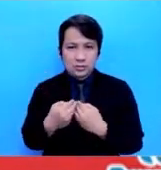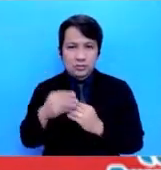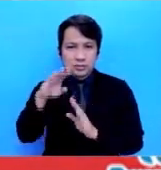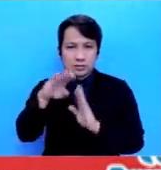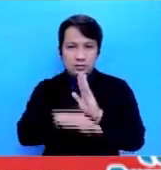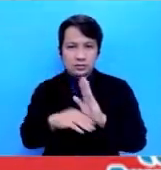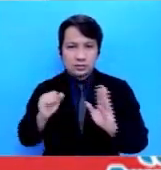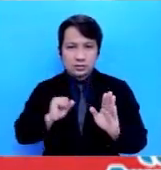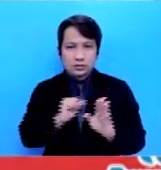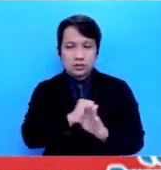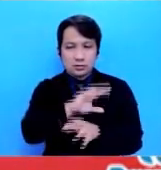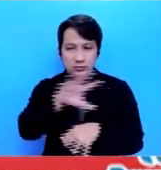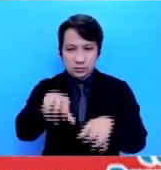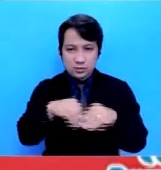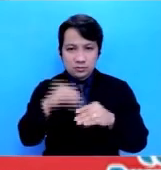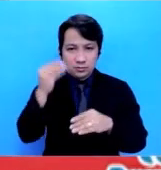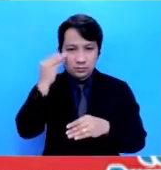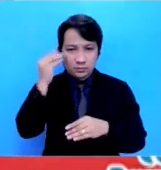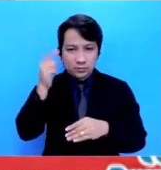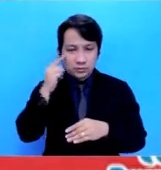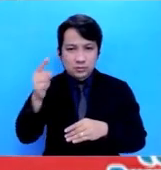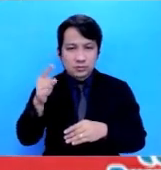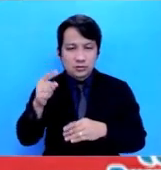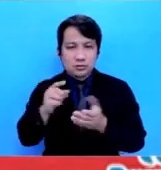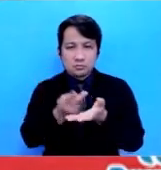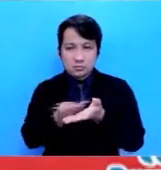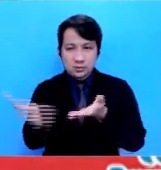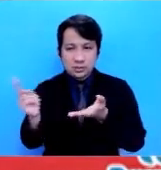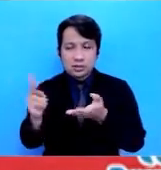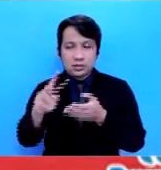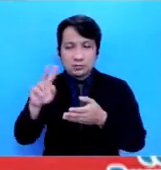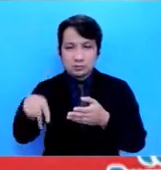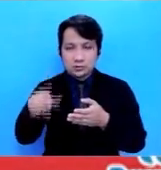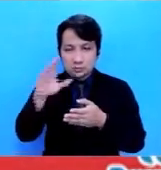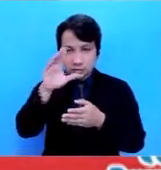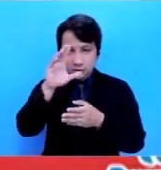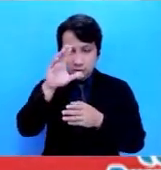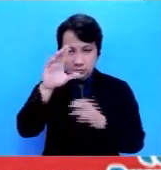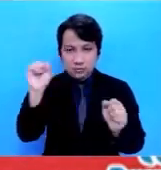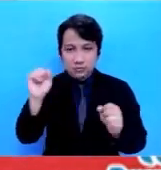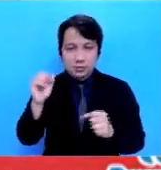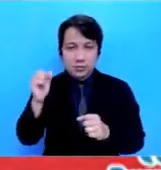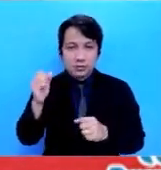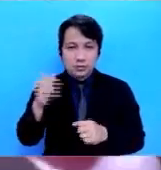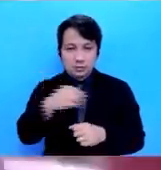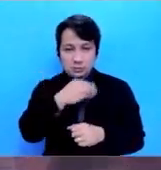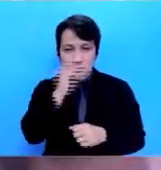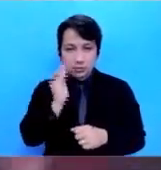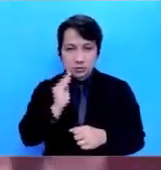slate, kabilang na si Mig Zubiri na inilaglag ni na Vice President Lenny Robredo at Senator Manny Pacquiao.